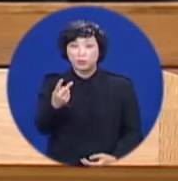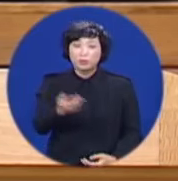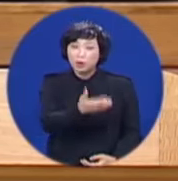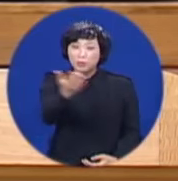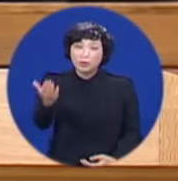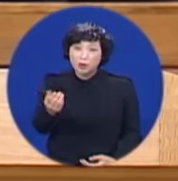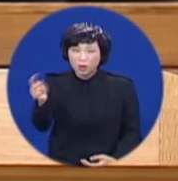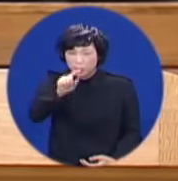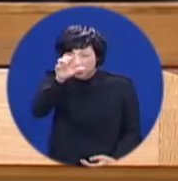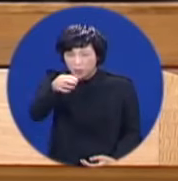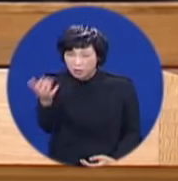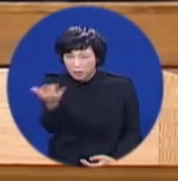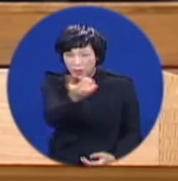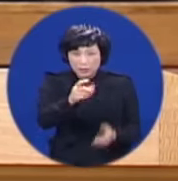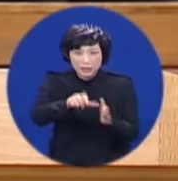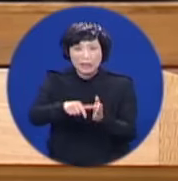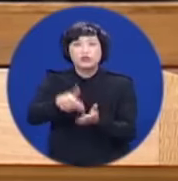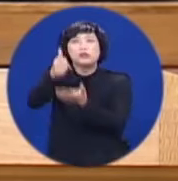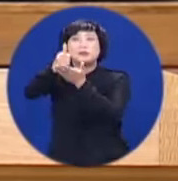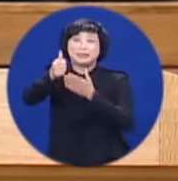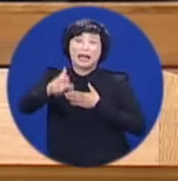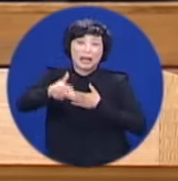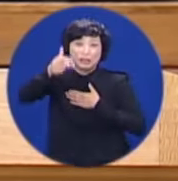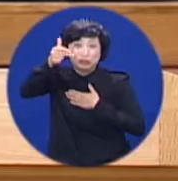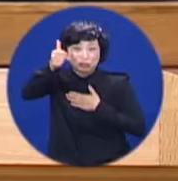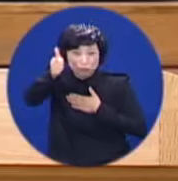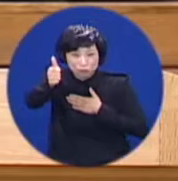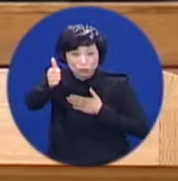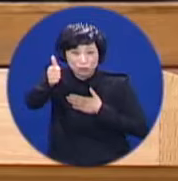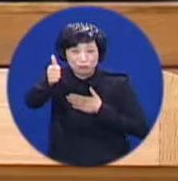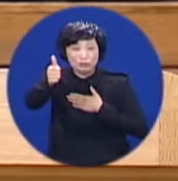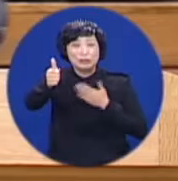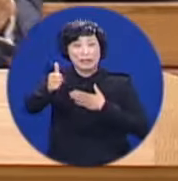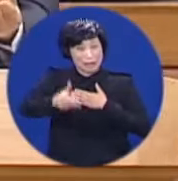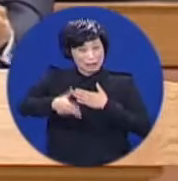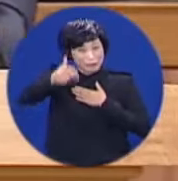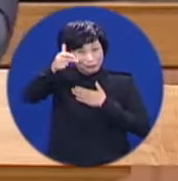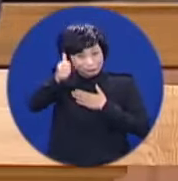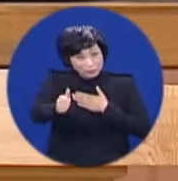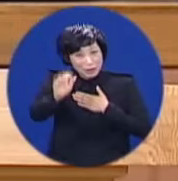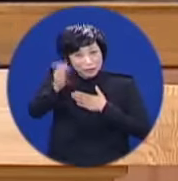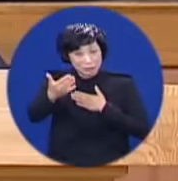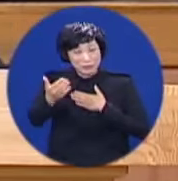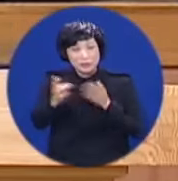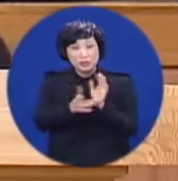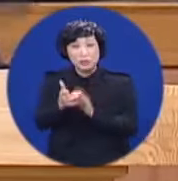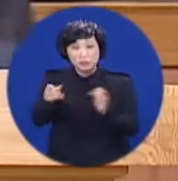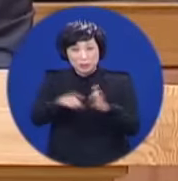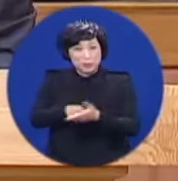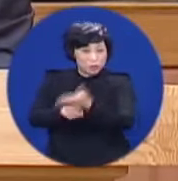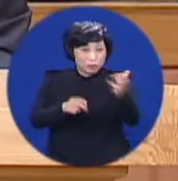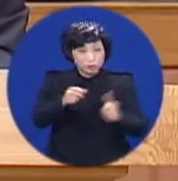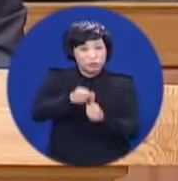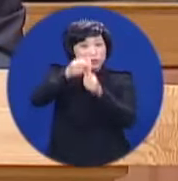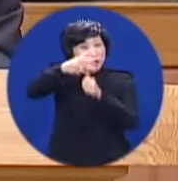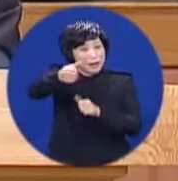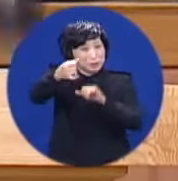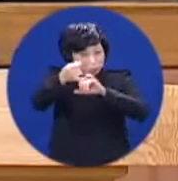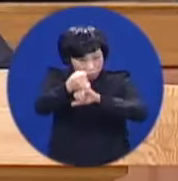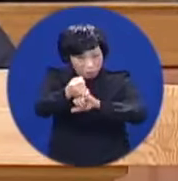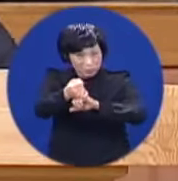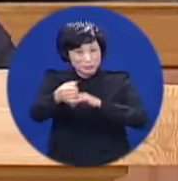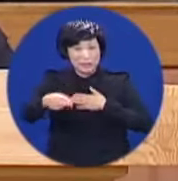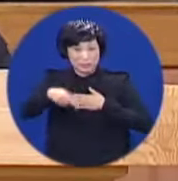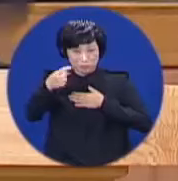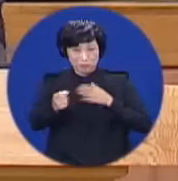어디를 가나 주님은 나의 주요 너의 주다. 예수 믿고 구원받아라.